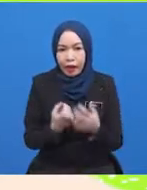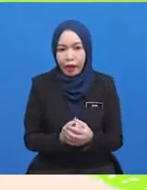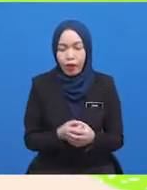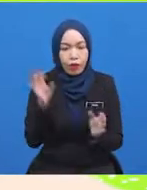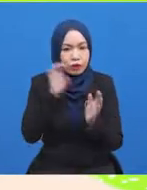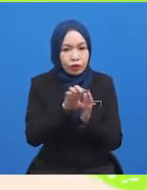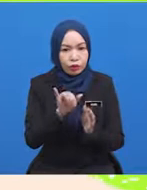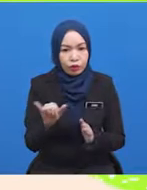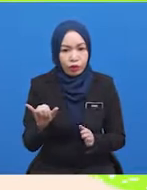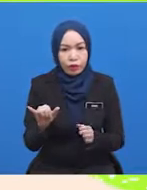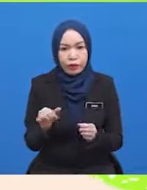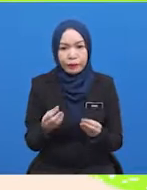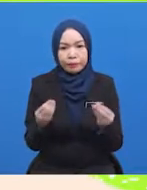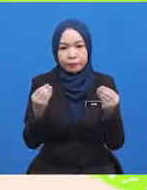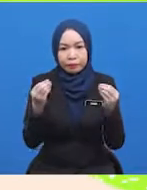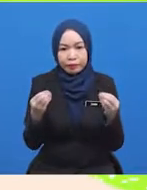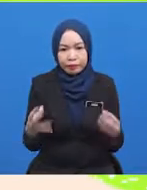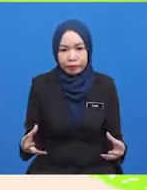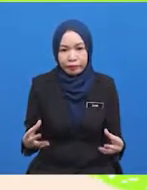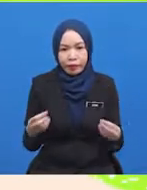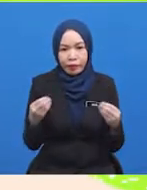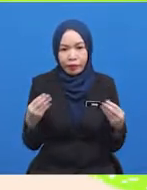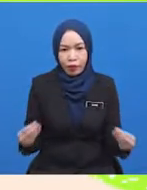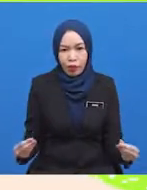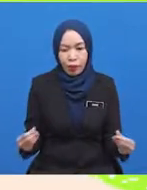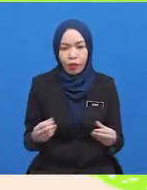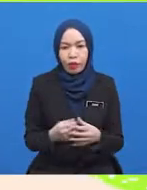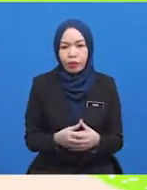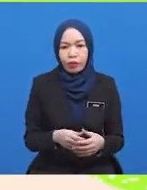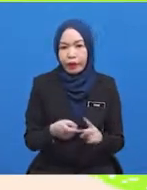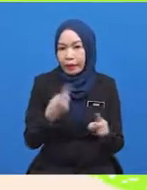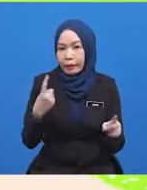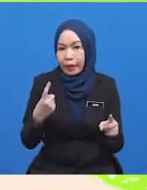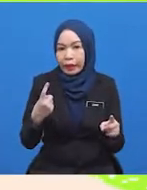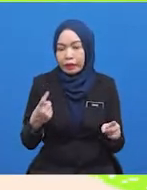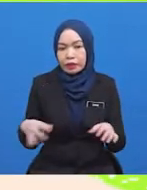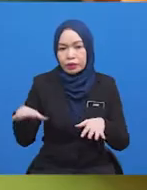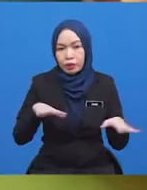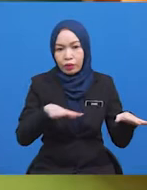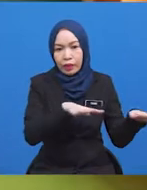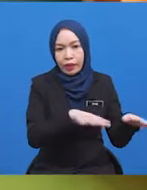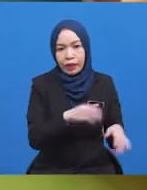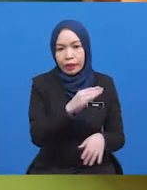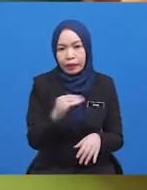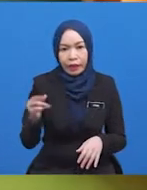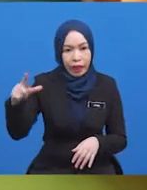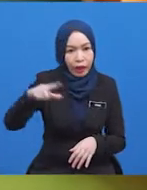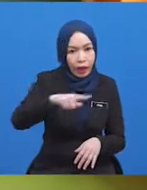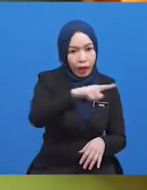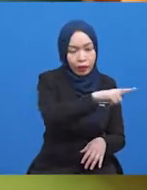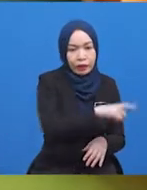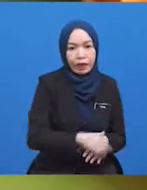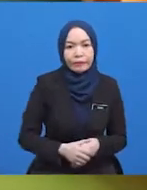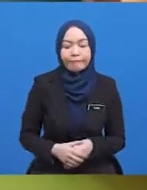kelodak, lumpur dan pasir yang terdapat di dalam sungai dan lautan. Murid-murid, marilah